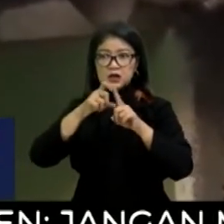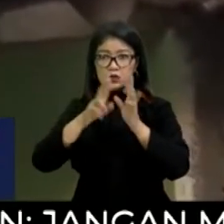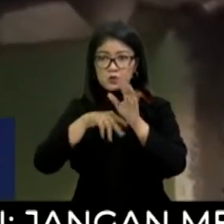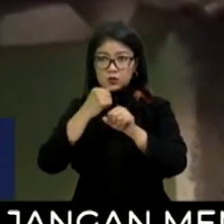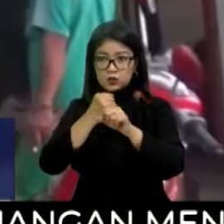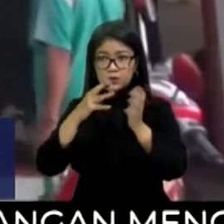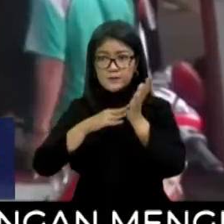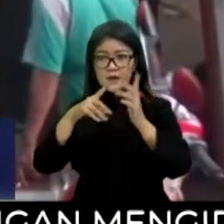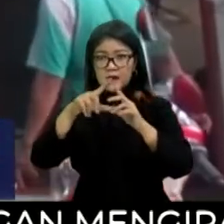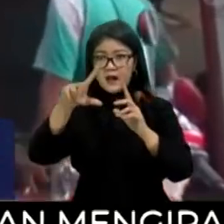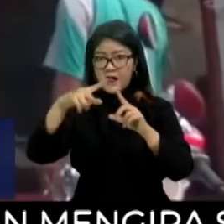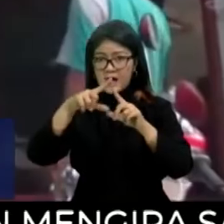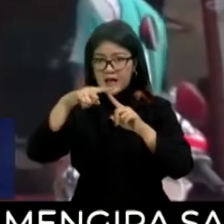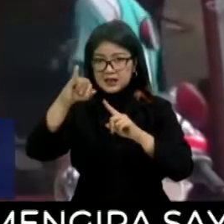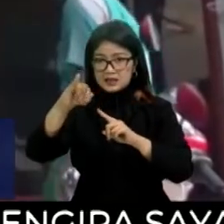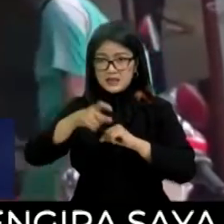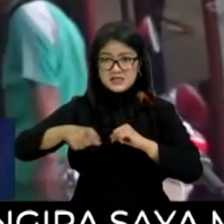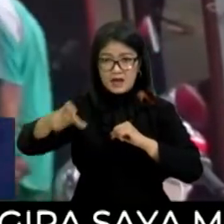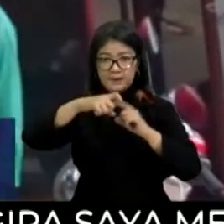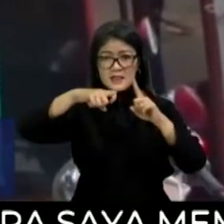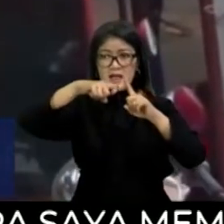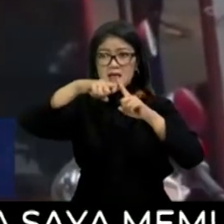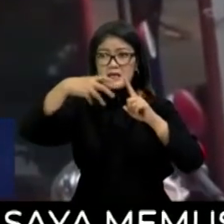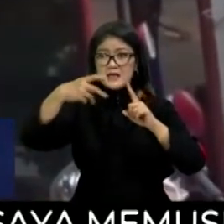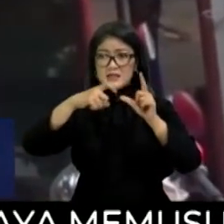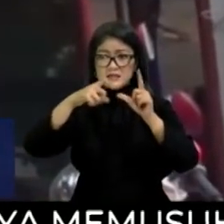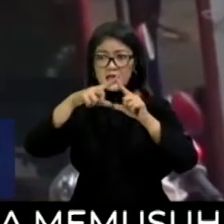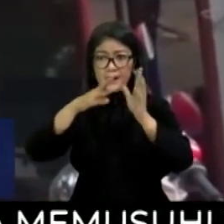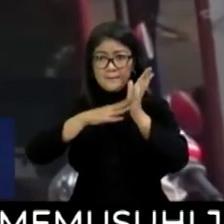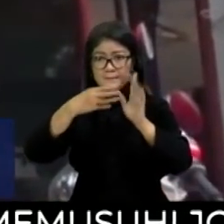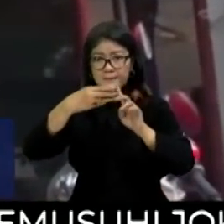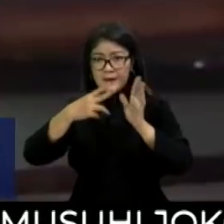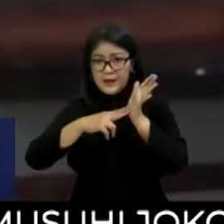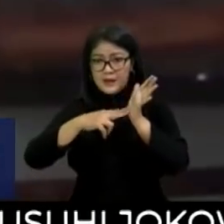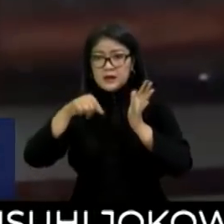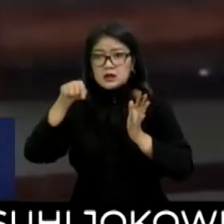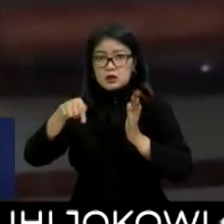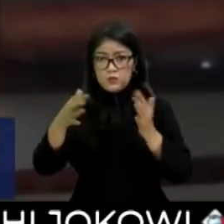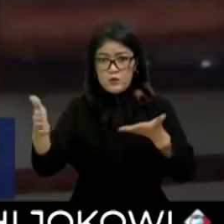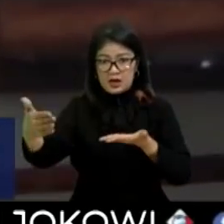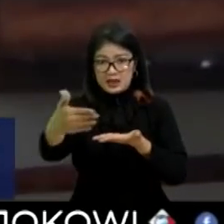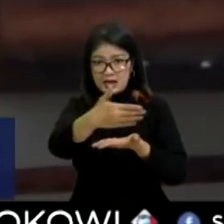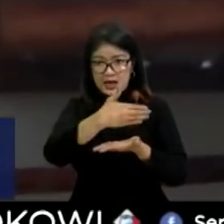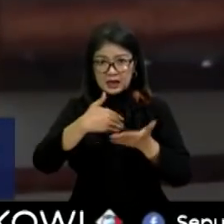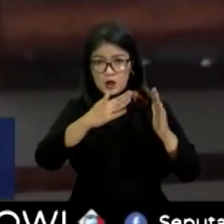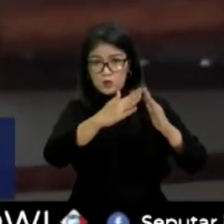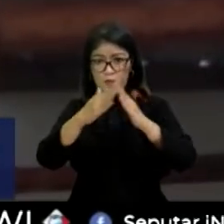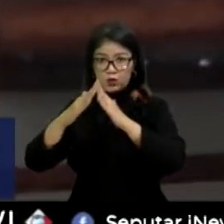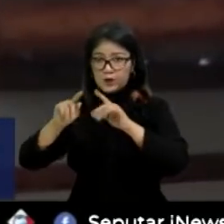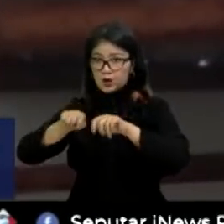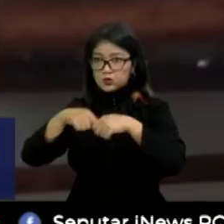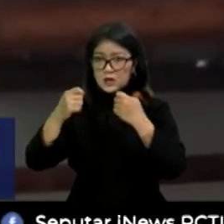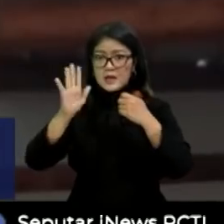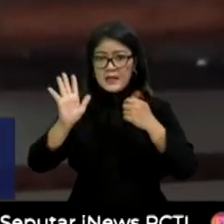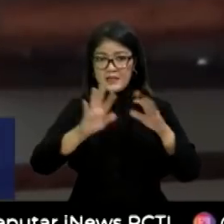Kesamben. Petugas gabungan BPBD dan TNI diterjunkan untuk melakukan pendataan terhadap rumah warga yang rusak serta evakuasi